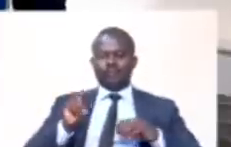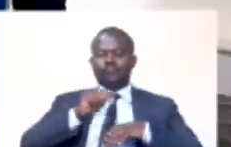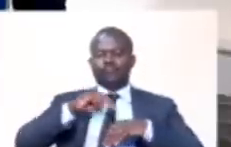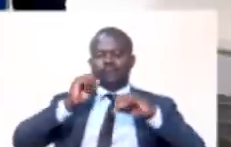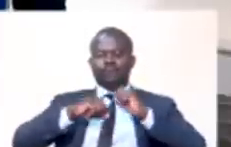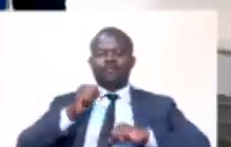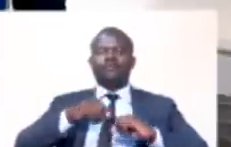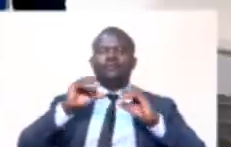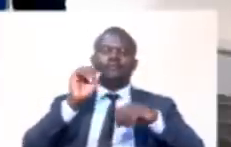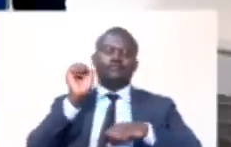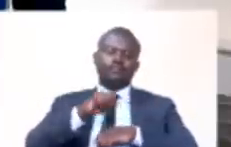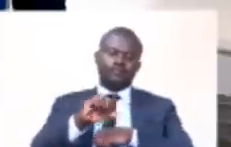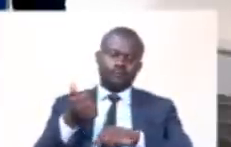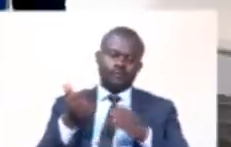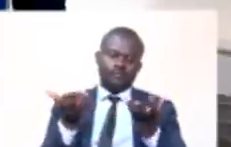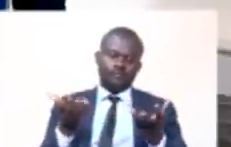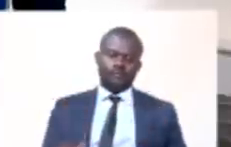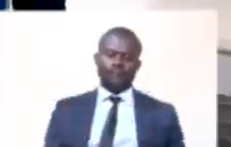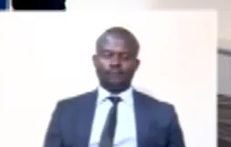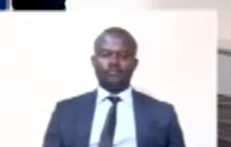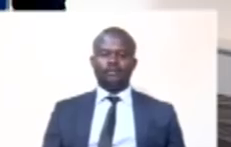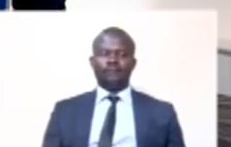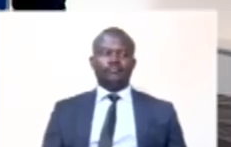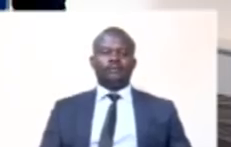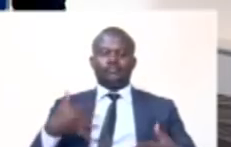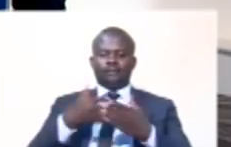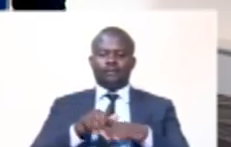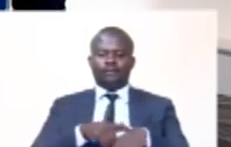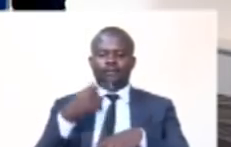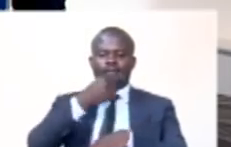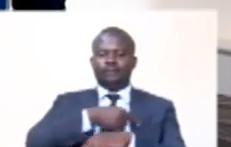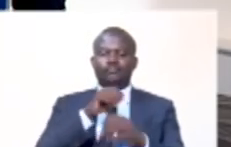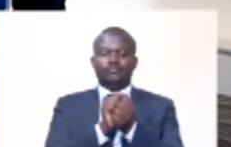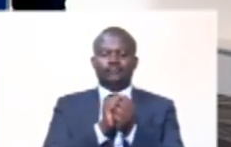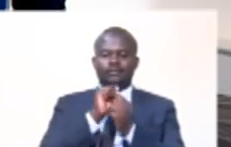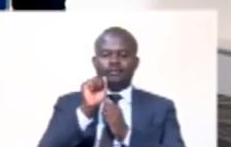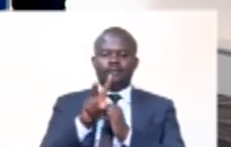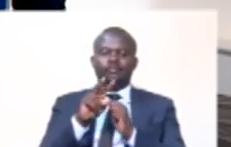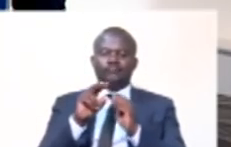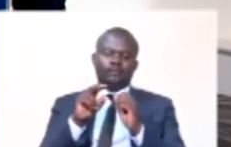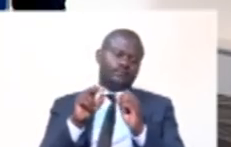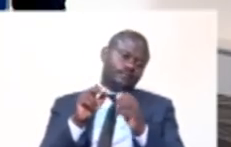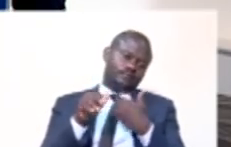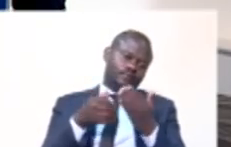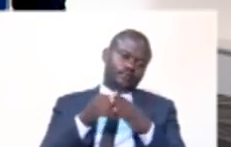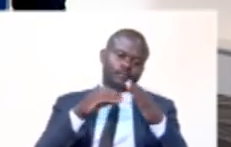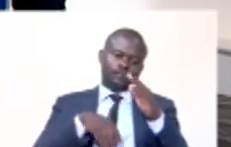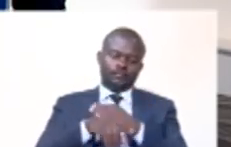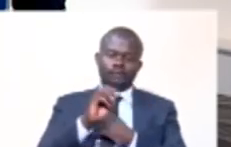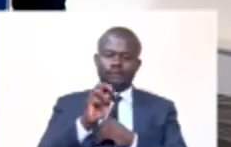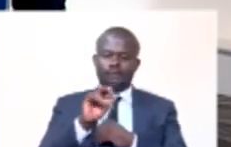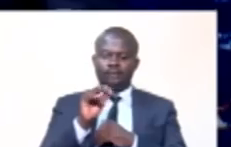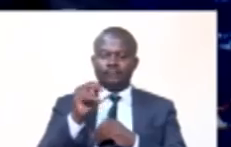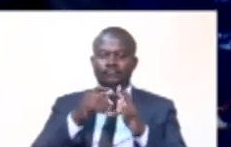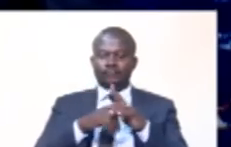iyihe ekipe yatsinze indi uno munsi? Urakoze cyane. Igeze ku munsi wa 11, imikino itatu yabaye, ikipe yashoboye gutsinda ni Marine gusa. Reka abe